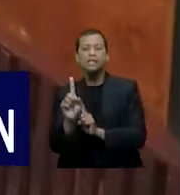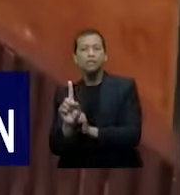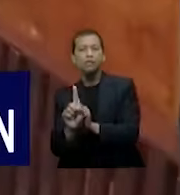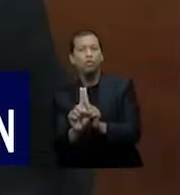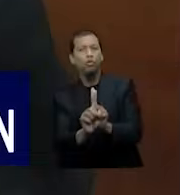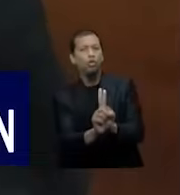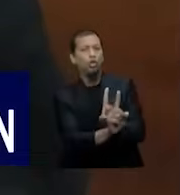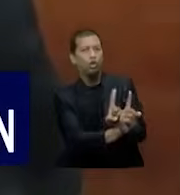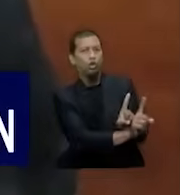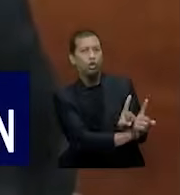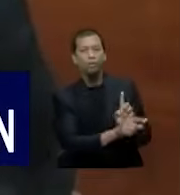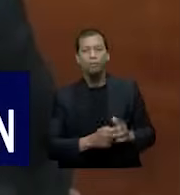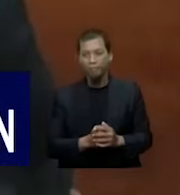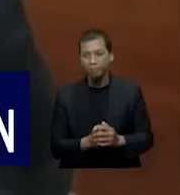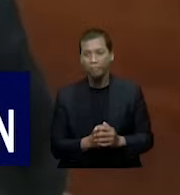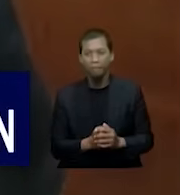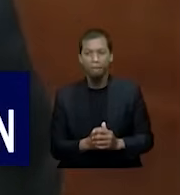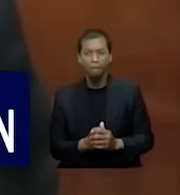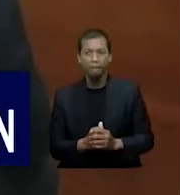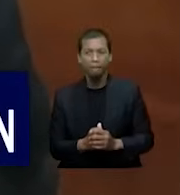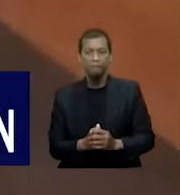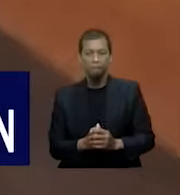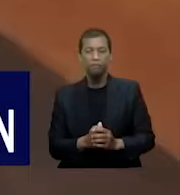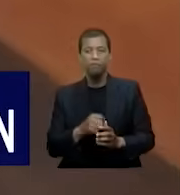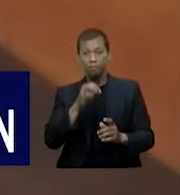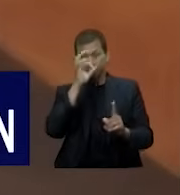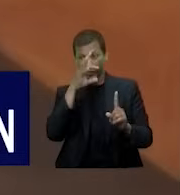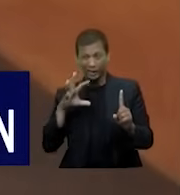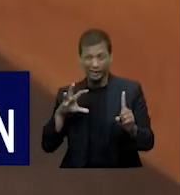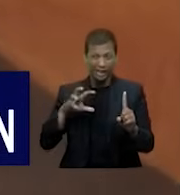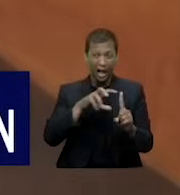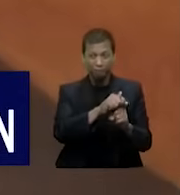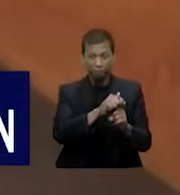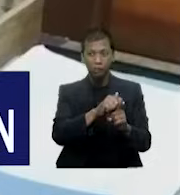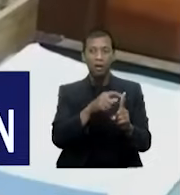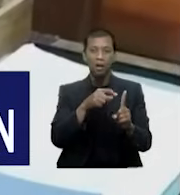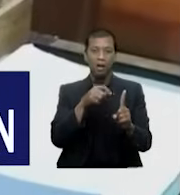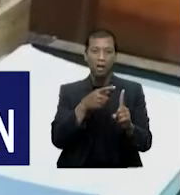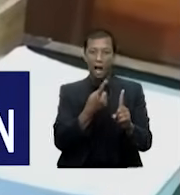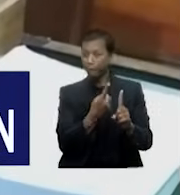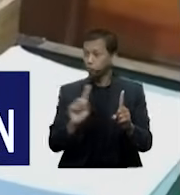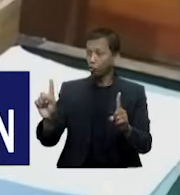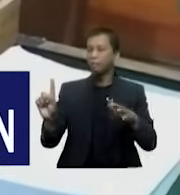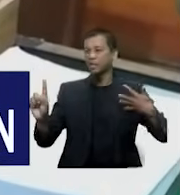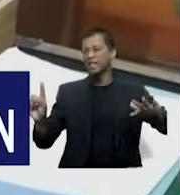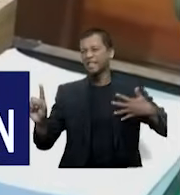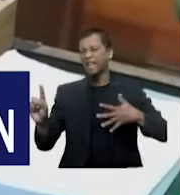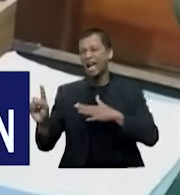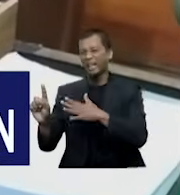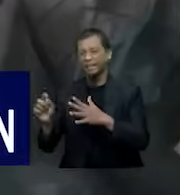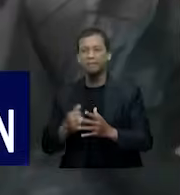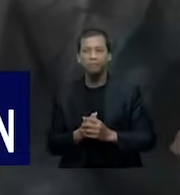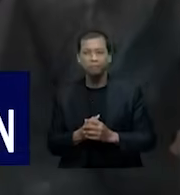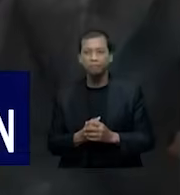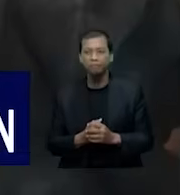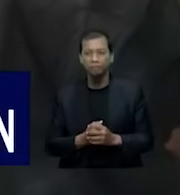menjalani pemeriksaan. Polisi masih memburu satu pelaku yang kabur. Diduga komplotan ini merupakan spesialis pencurian modus pecah kaca, mengincar